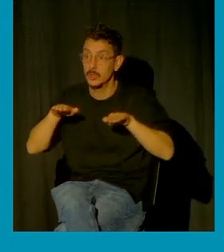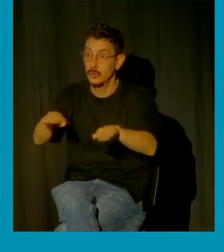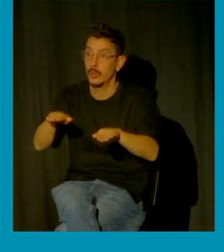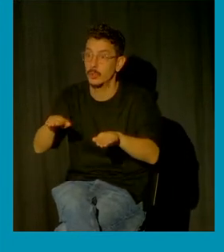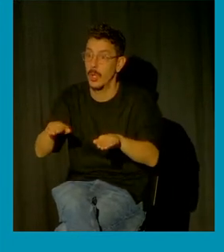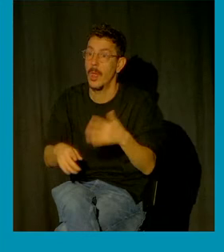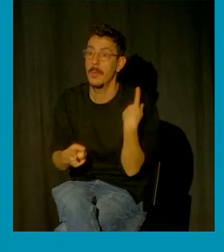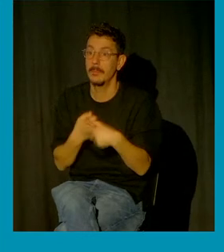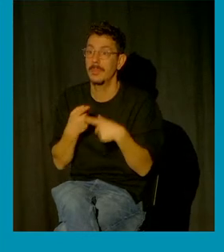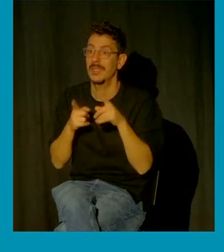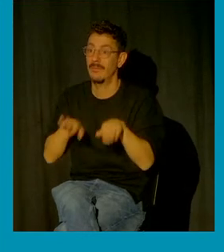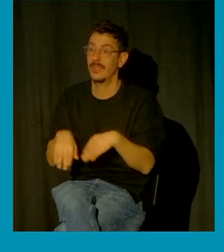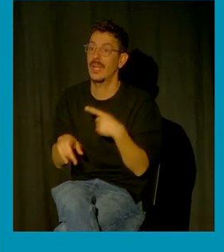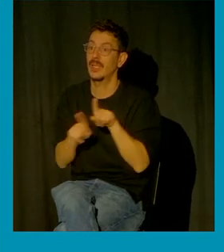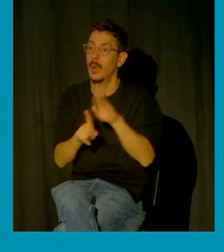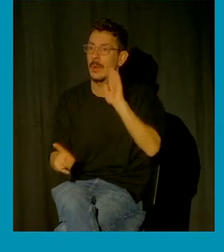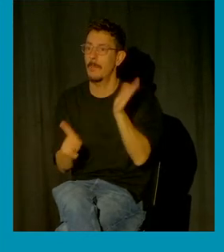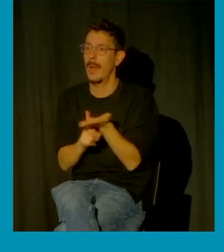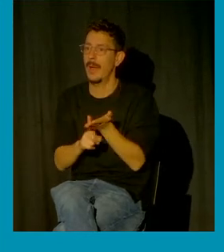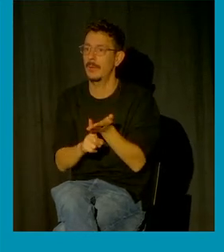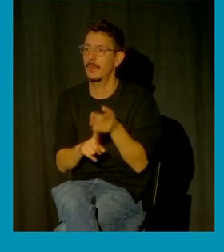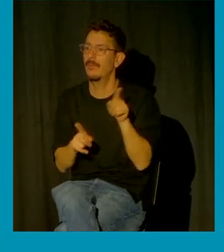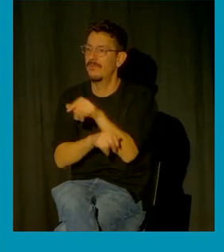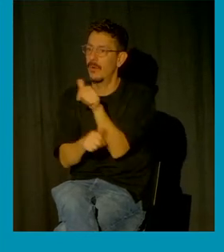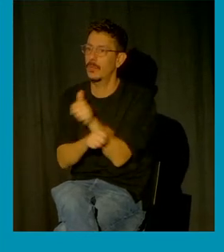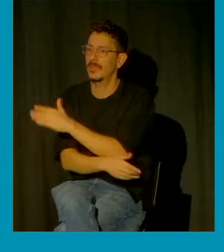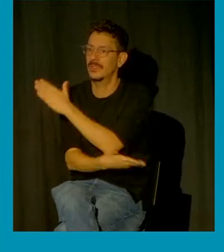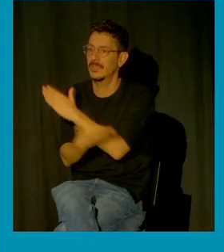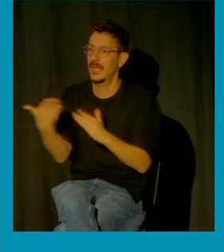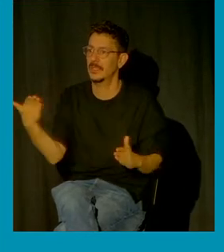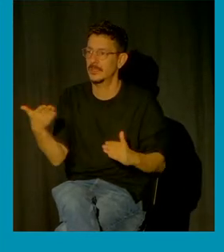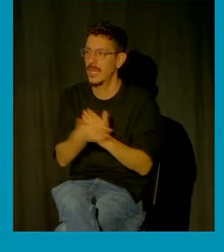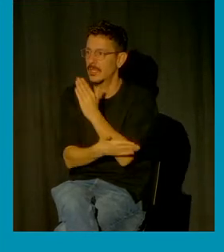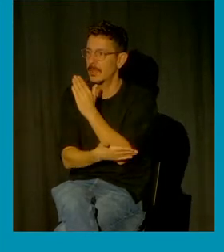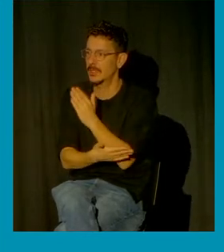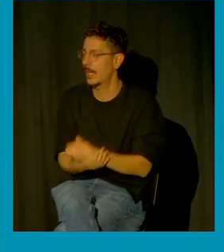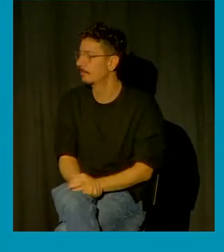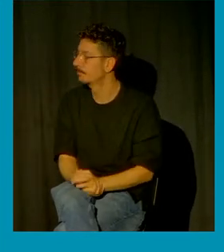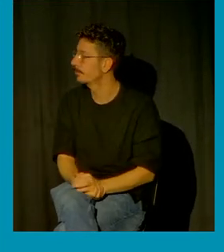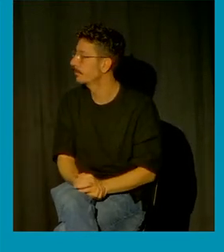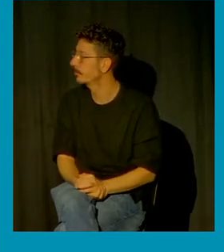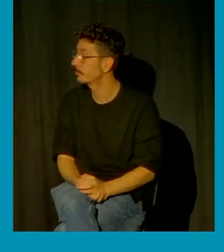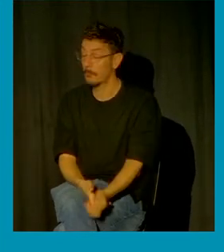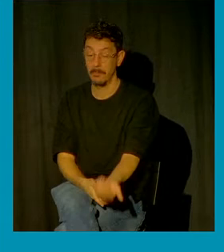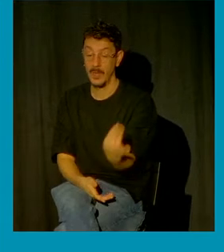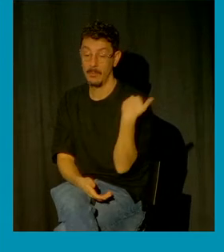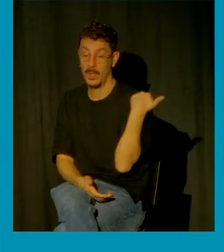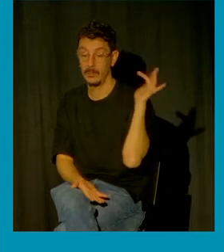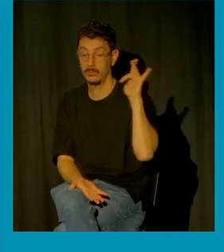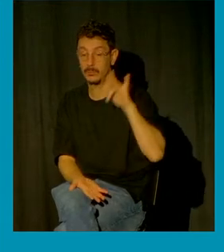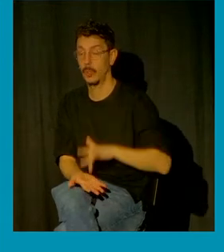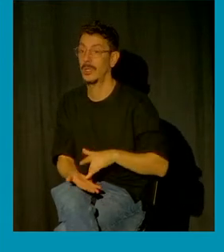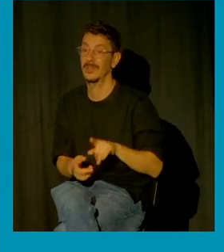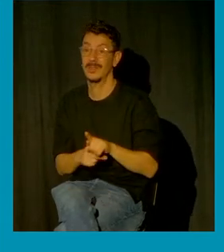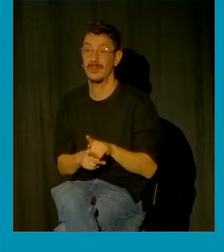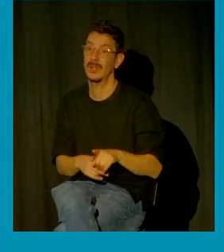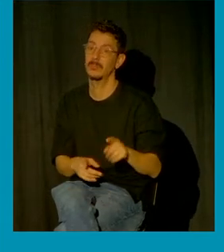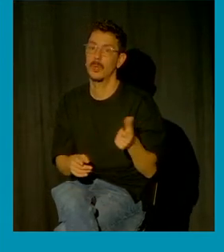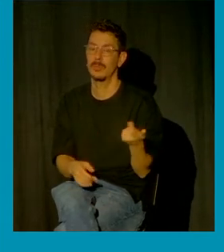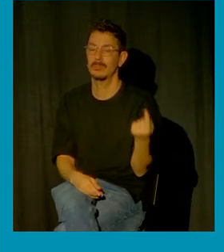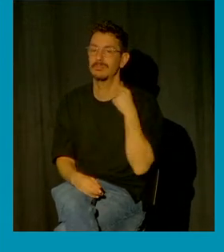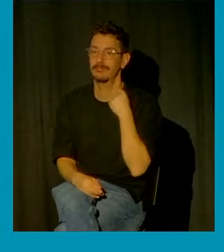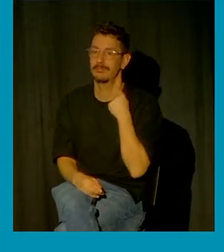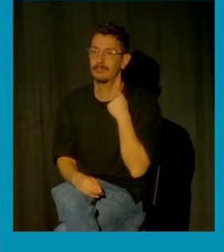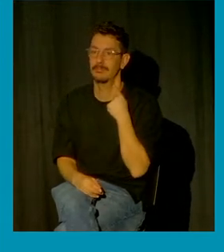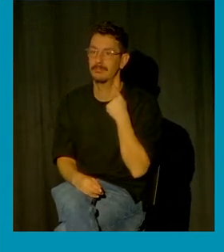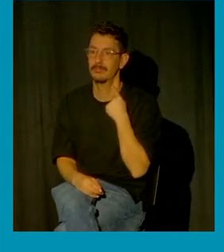impactes que tenen i que són formes transversals fa poc hem viscut una petita derrota que ha estat el